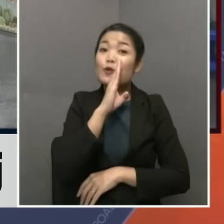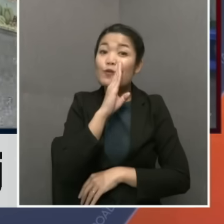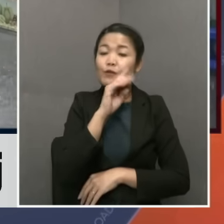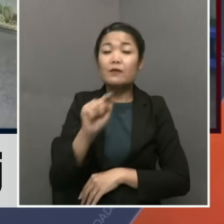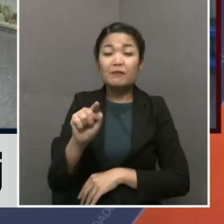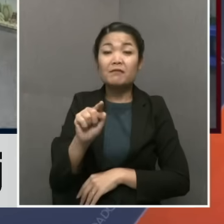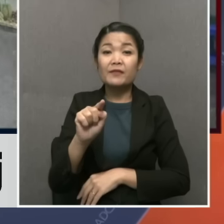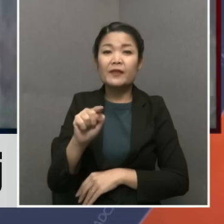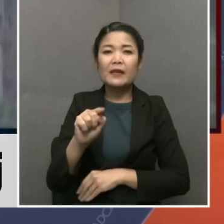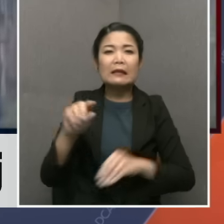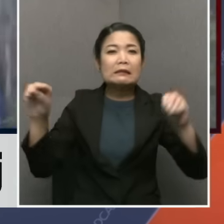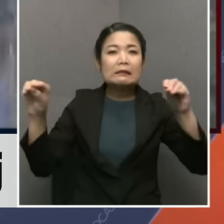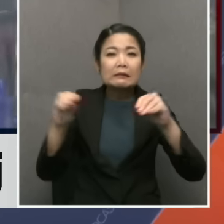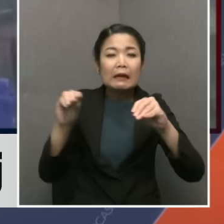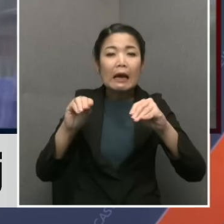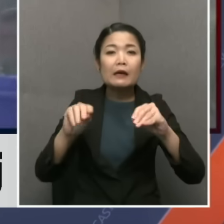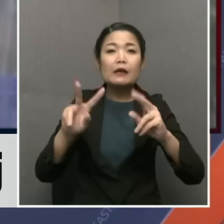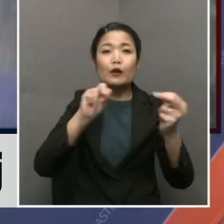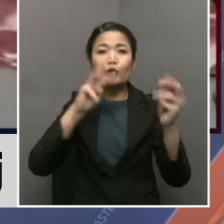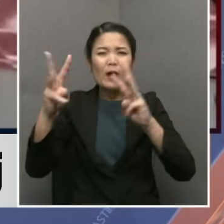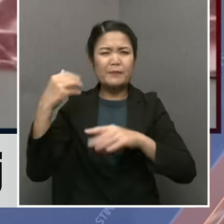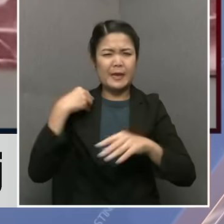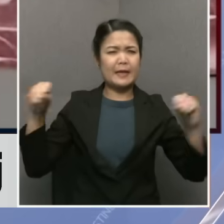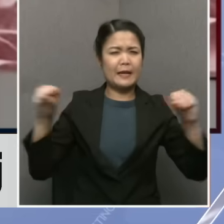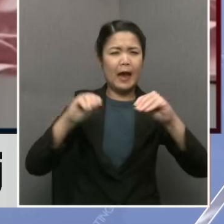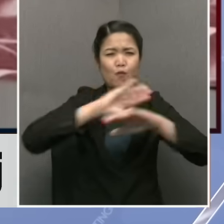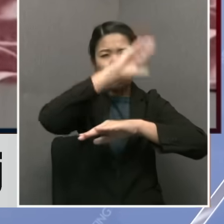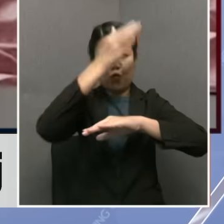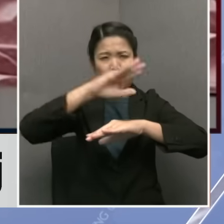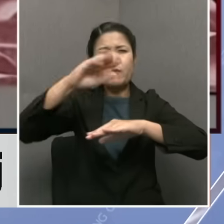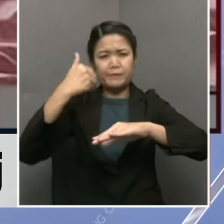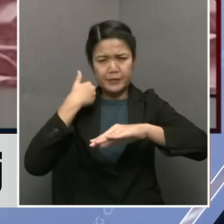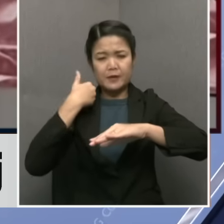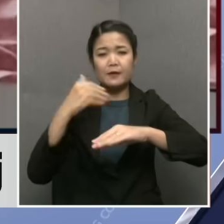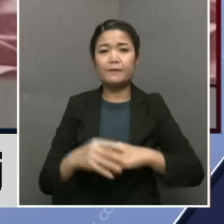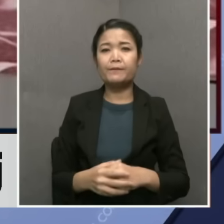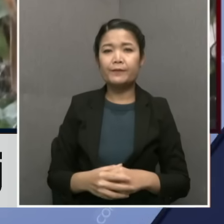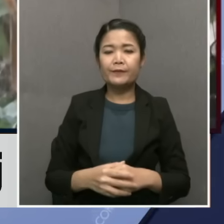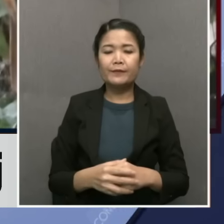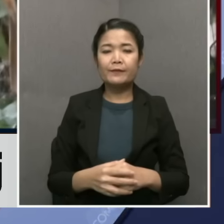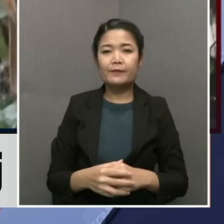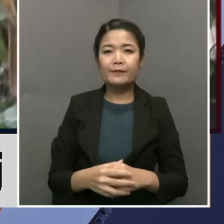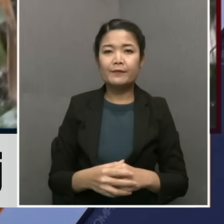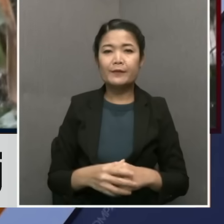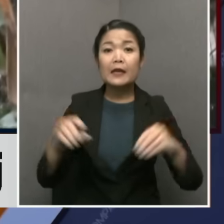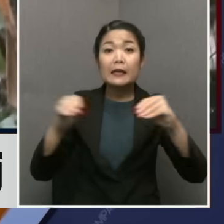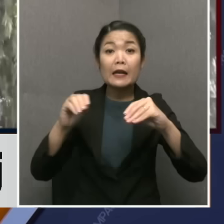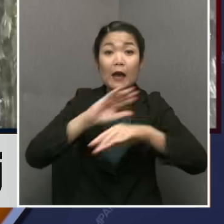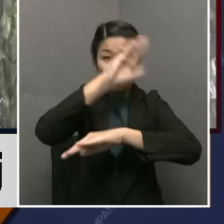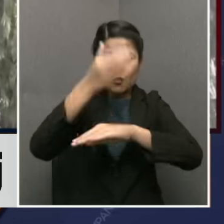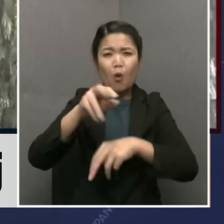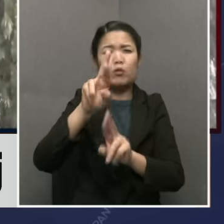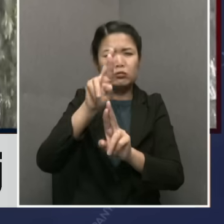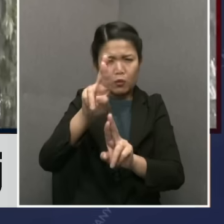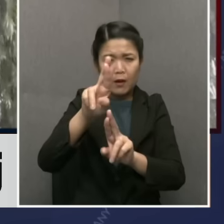ในเอ่อบริเวณอย่างแถวนครสวรรค์ก็จะมีที่ที่ราชชันเอ่อเชิงเขาอยู่เหมือนกันนะฮเอ่อพงศสาลีอะไรงี้นะครับที่ที่จะต้องระมัดระวัง